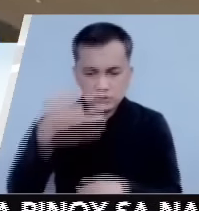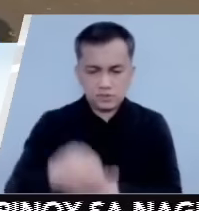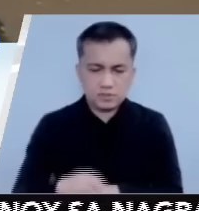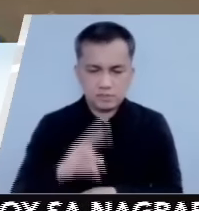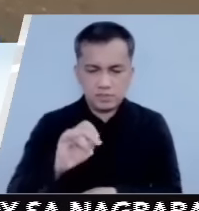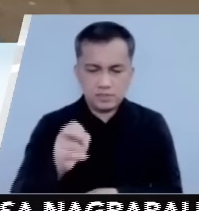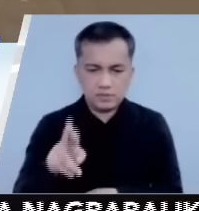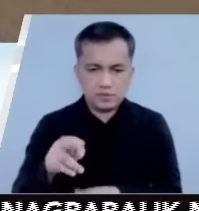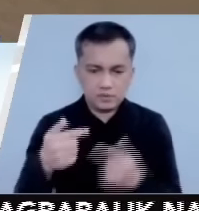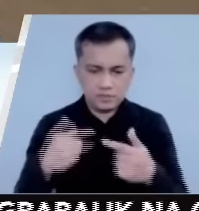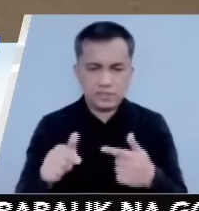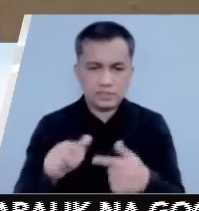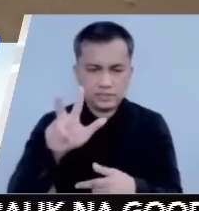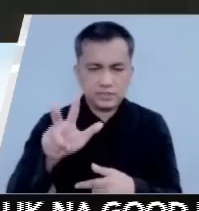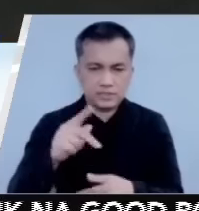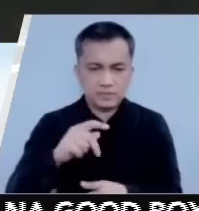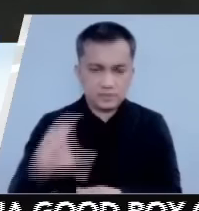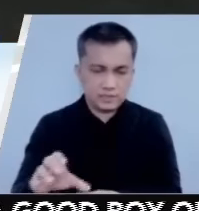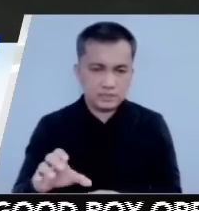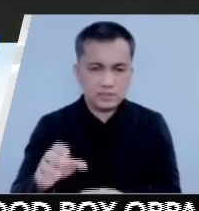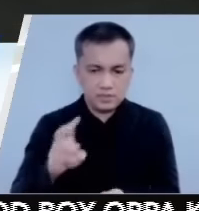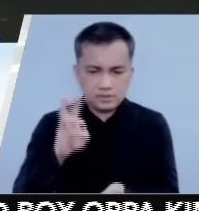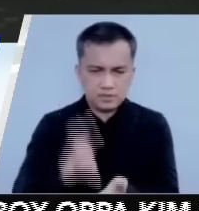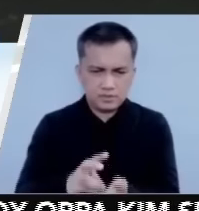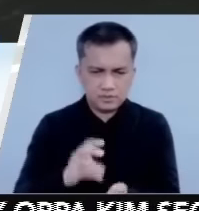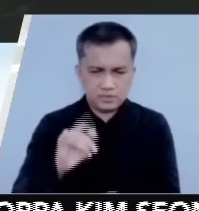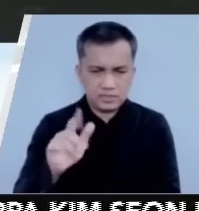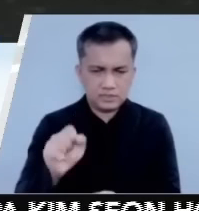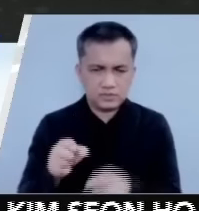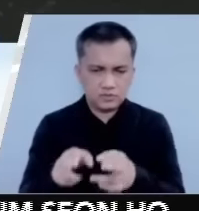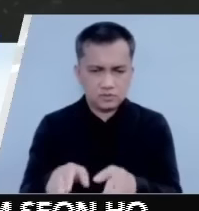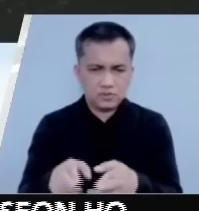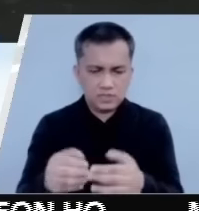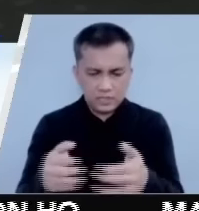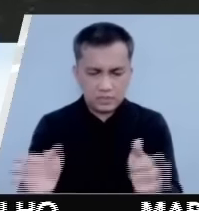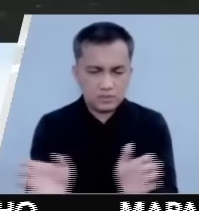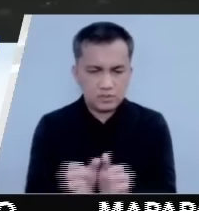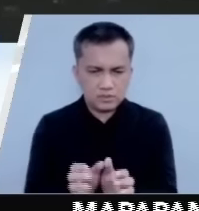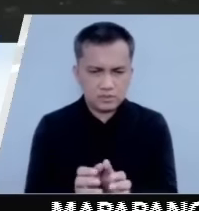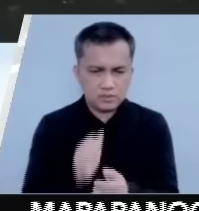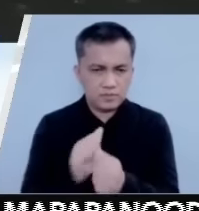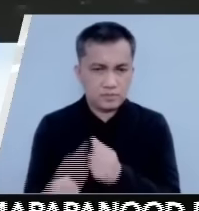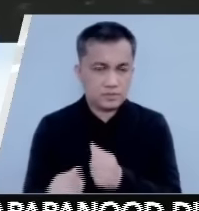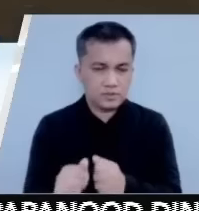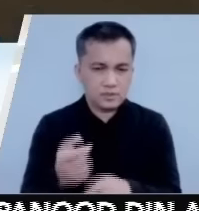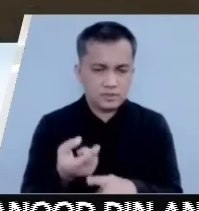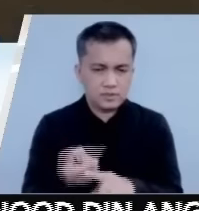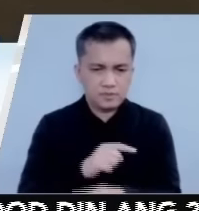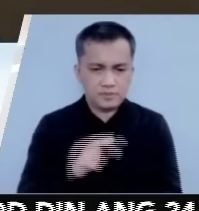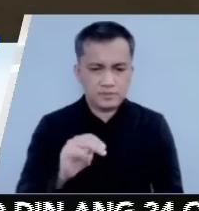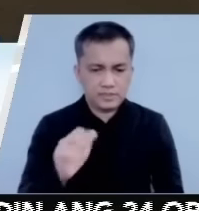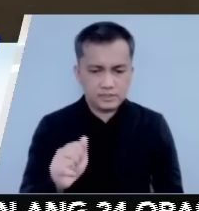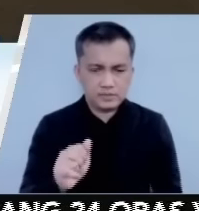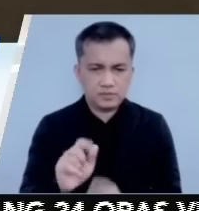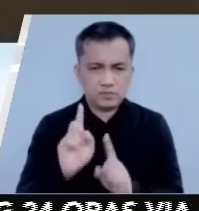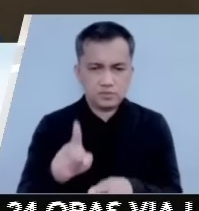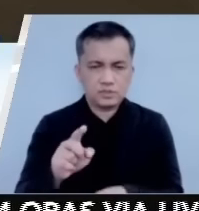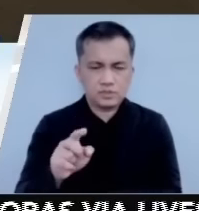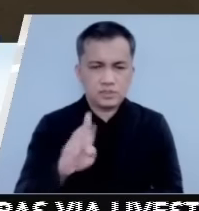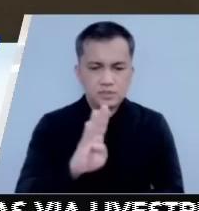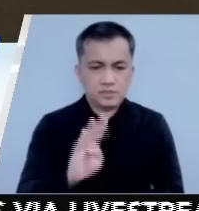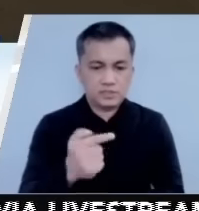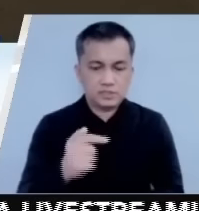sa Pasay. Ang bahagi ng Salus Road na nagkaroon ng butas, dinaraanan ng mga galing Naiya at papuntang Bonifacio Global City o